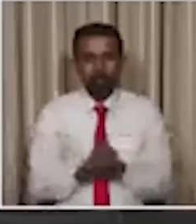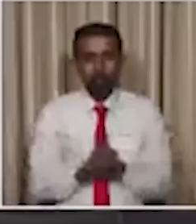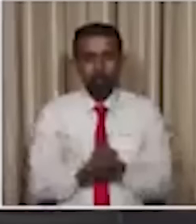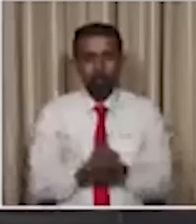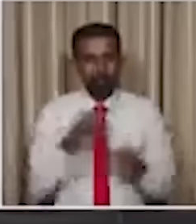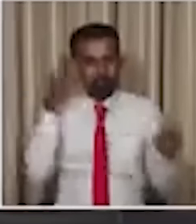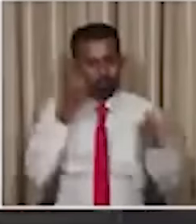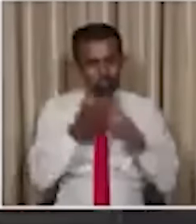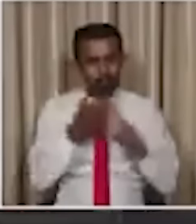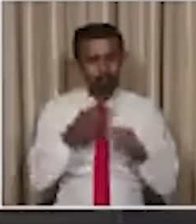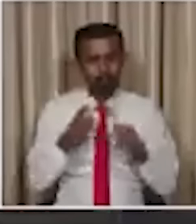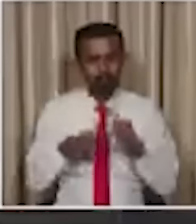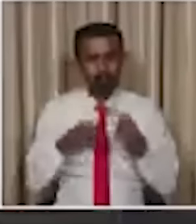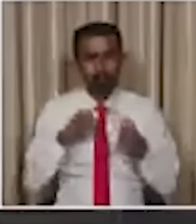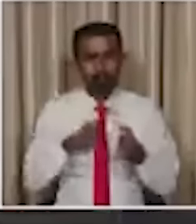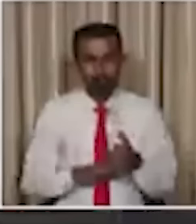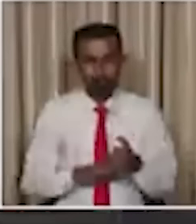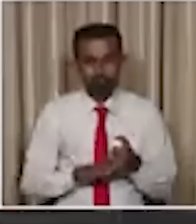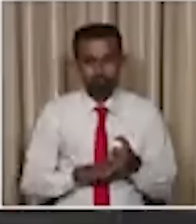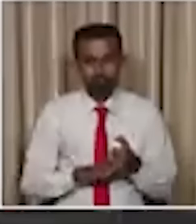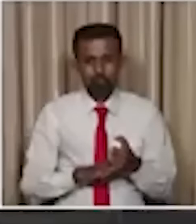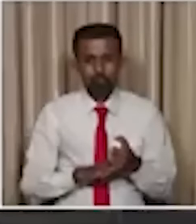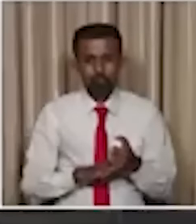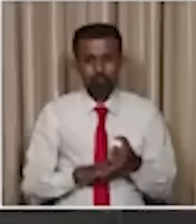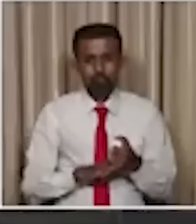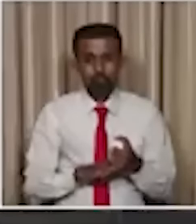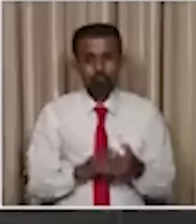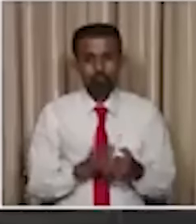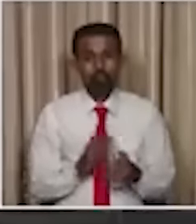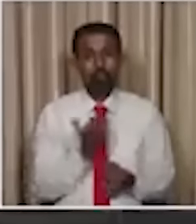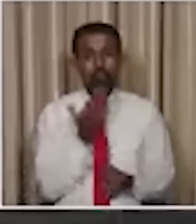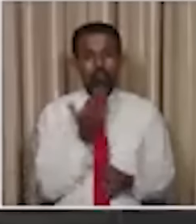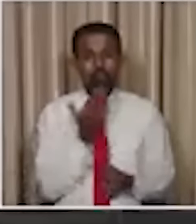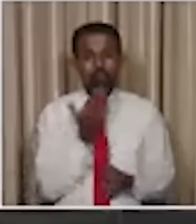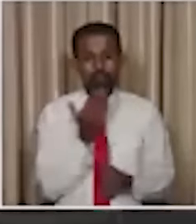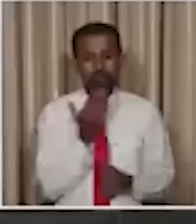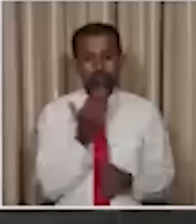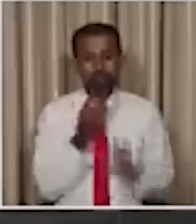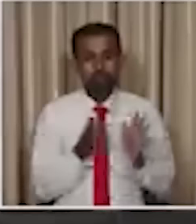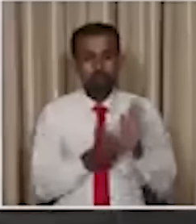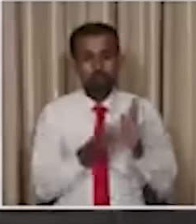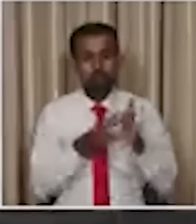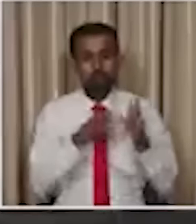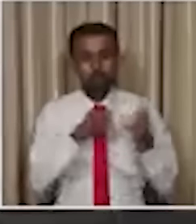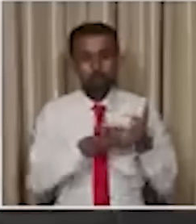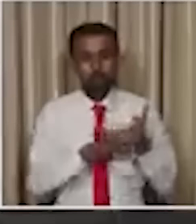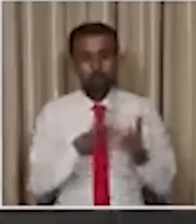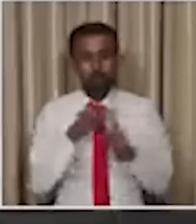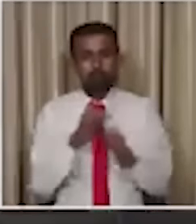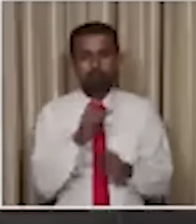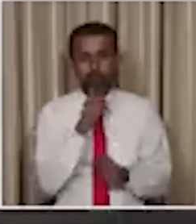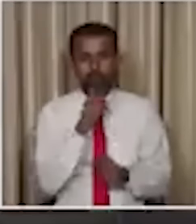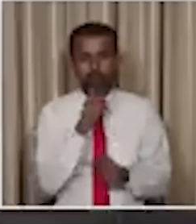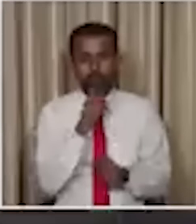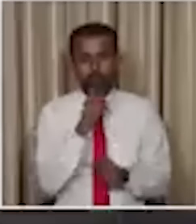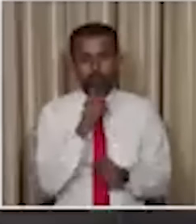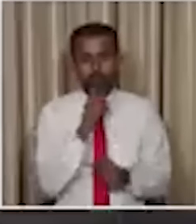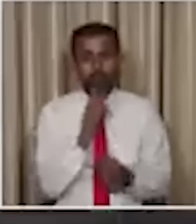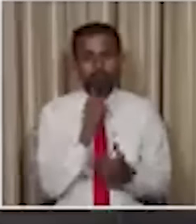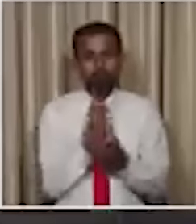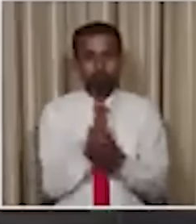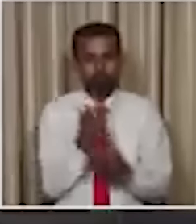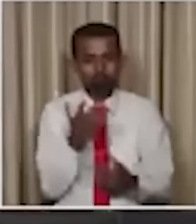කරගෙන US Department of Justice විසින් ඇමරිකාවේ ලොස් ඇන්ජලිස් දිස්ත්‍රික් අධිකරණයේ අපරාධ නඩුව ගොනු කර